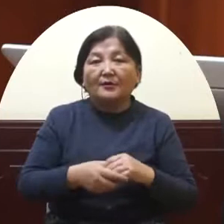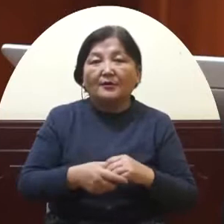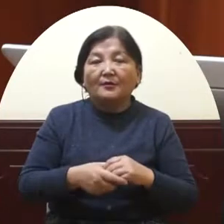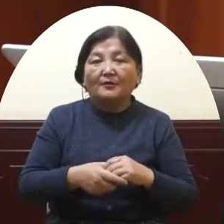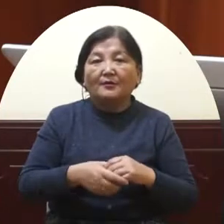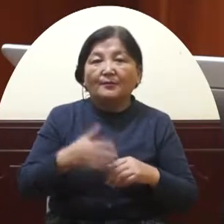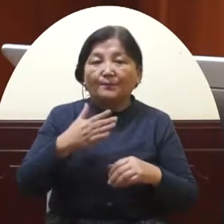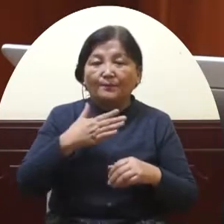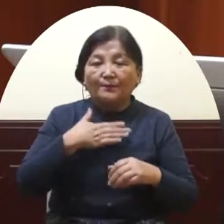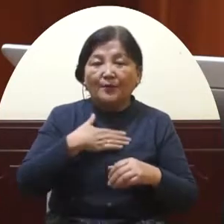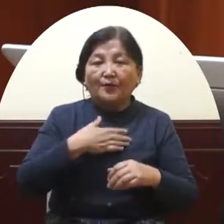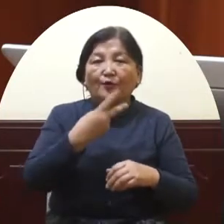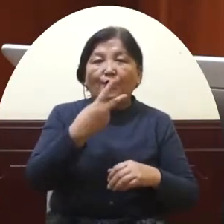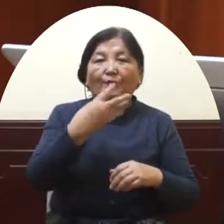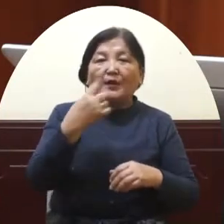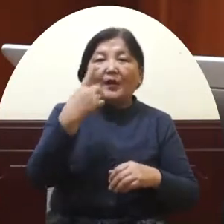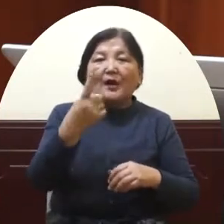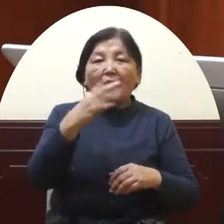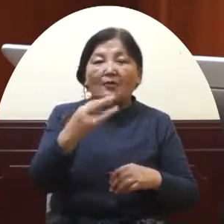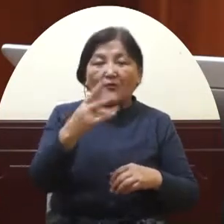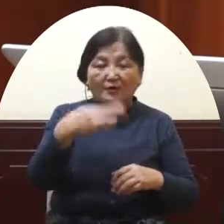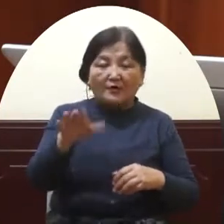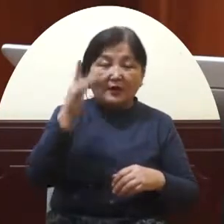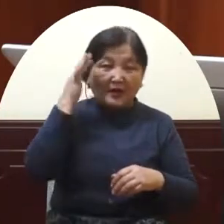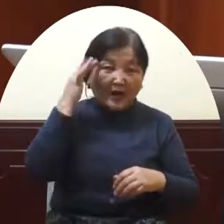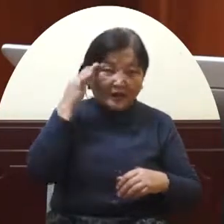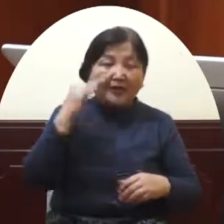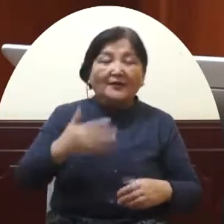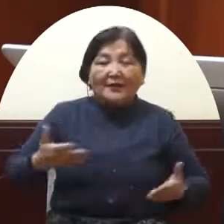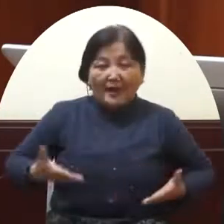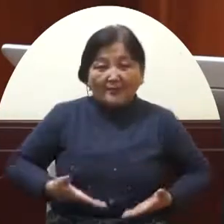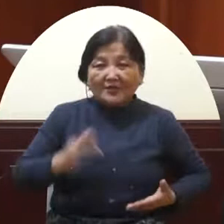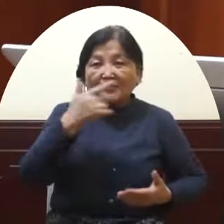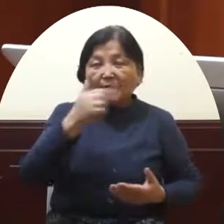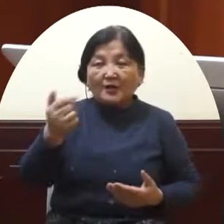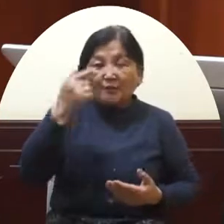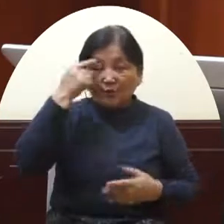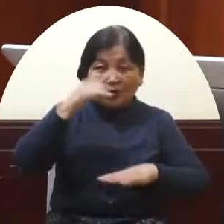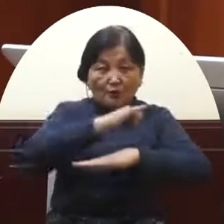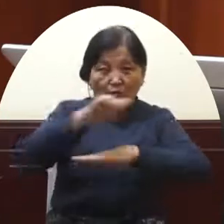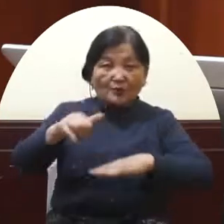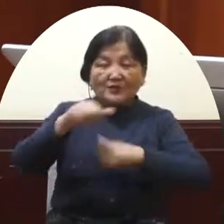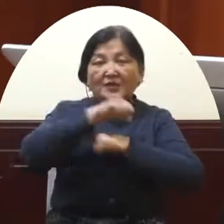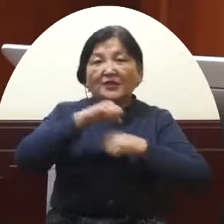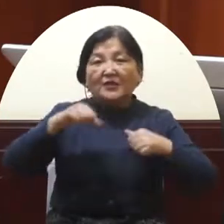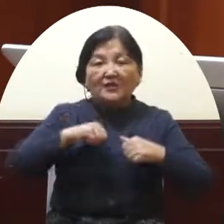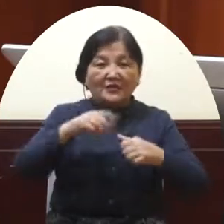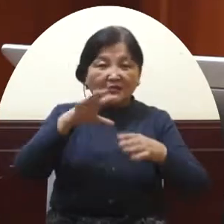Би 2012 оны гадаадад амьдарч байгаа иргэдийн санал өгөх тухай